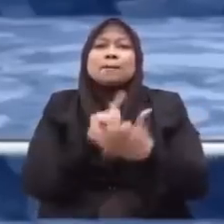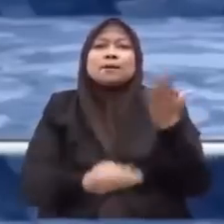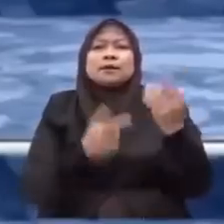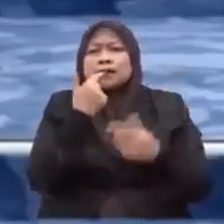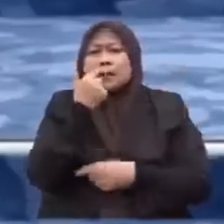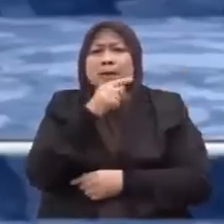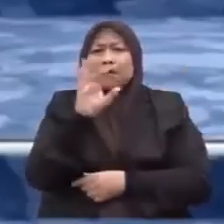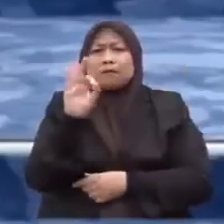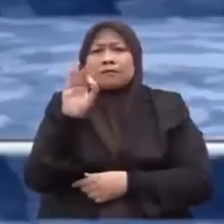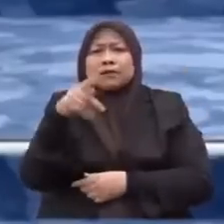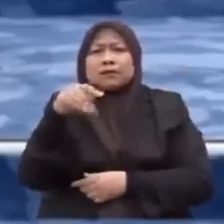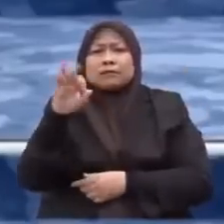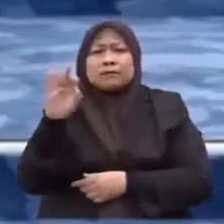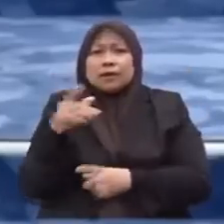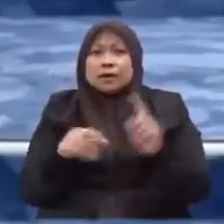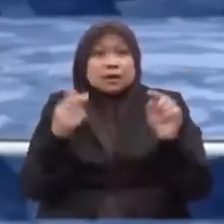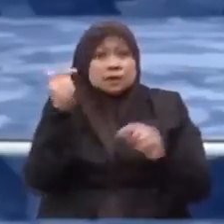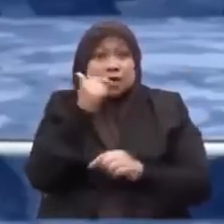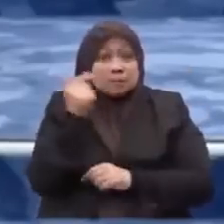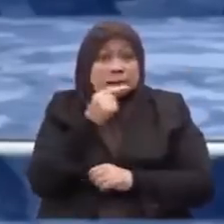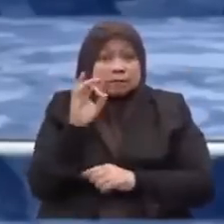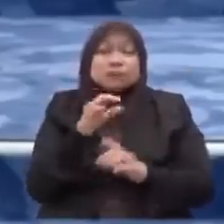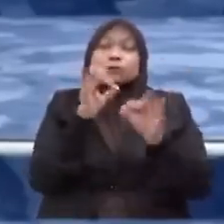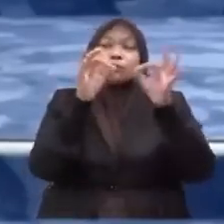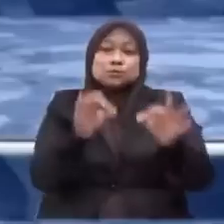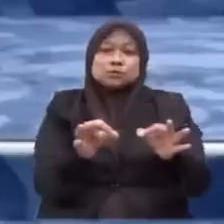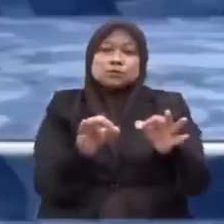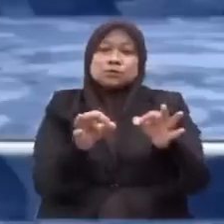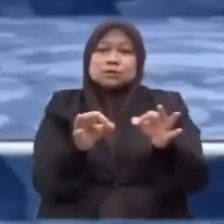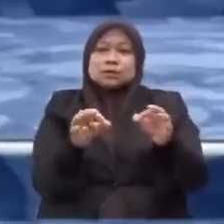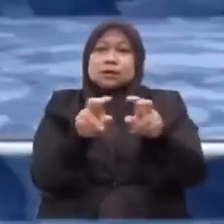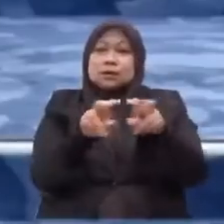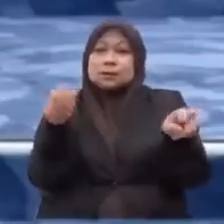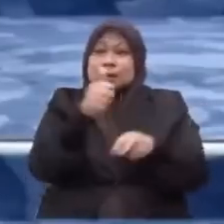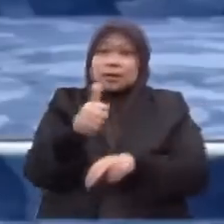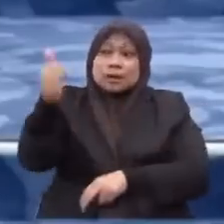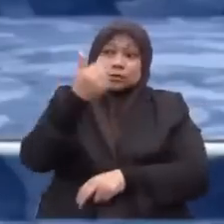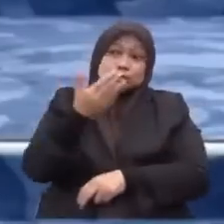mau free Vlog tapi Vlog keputusan dulu